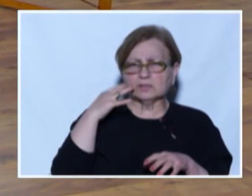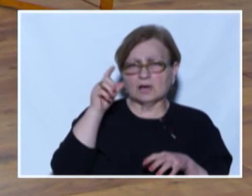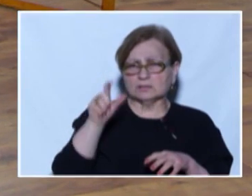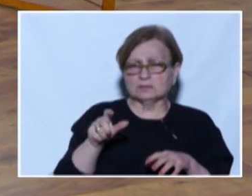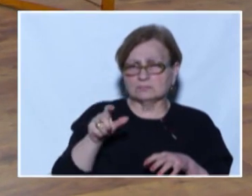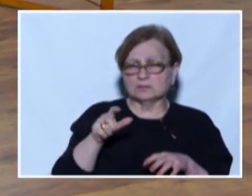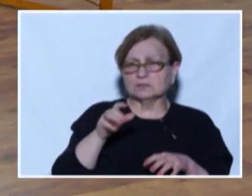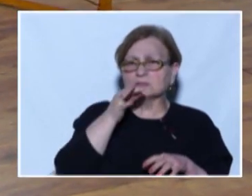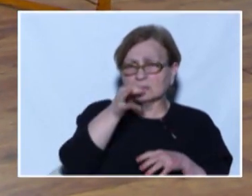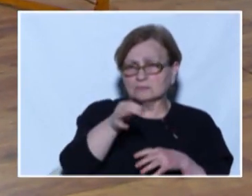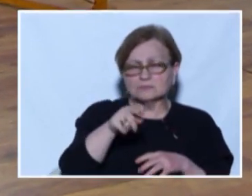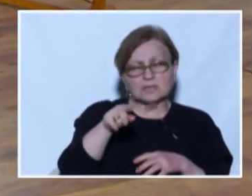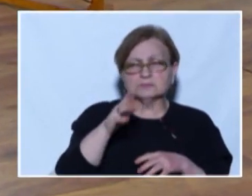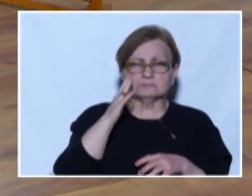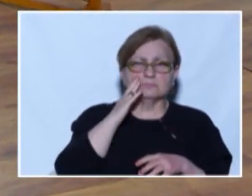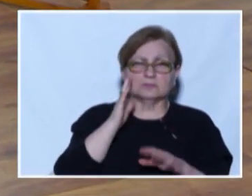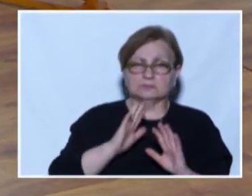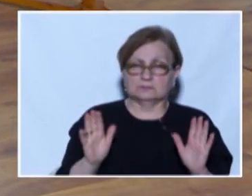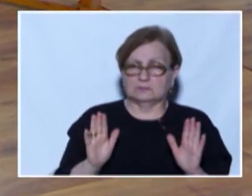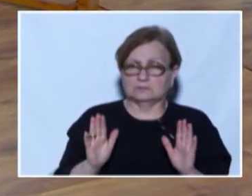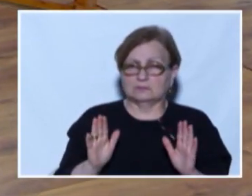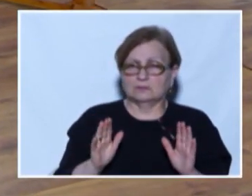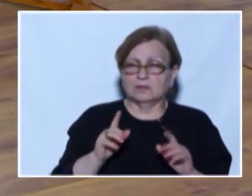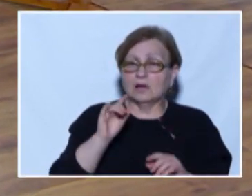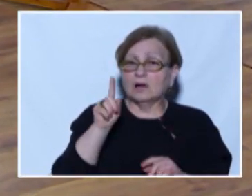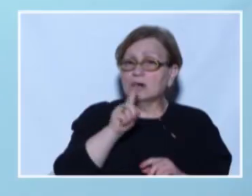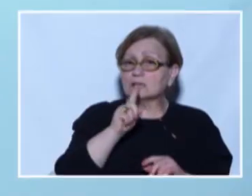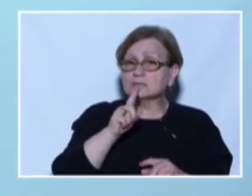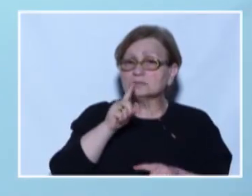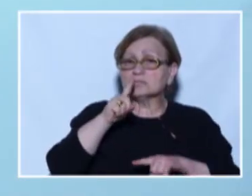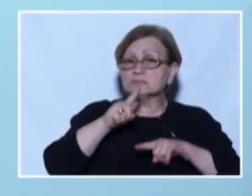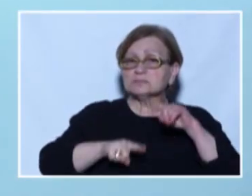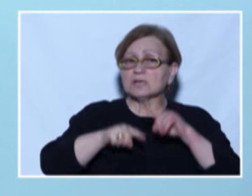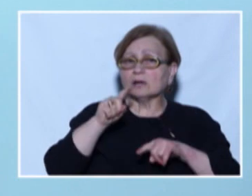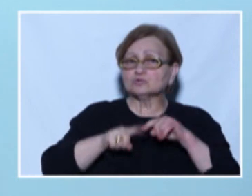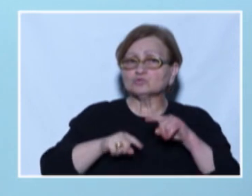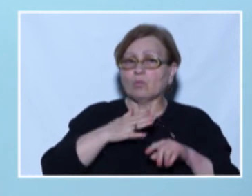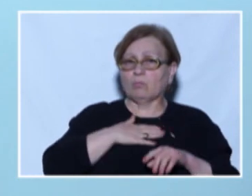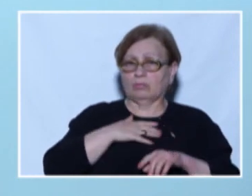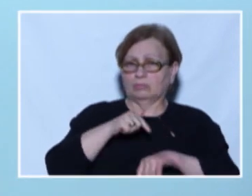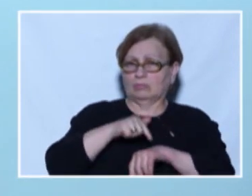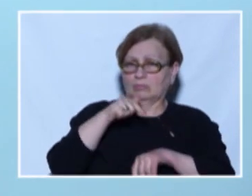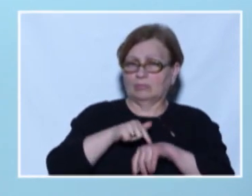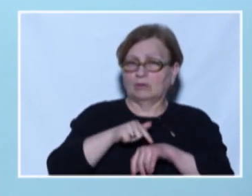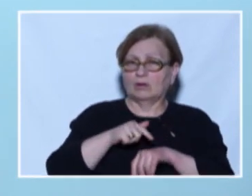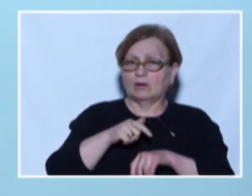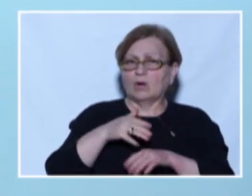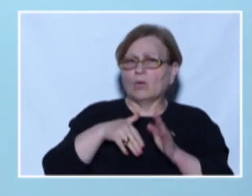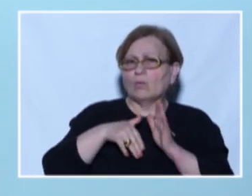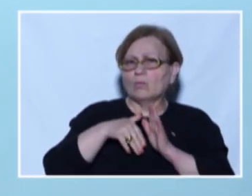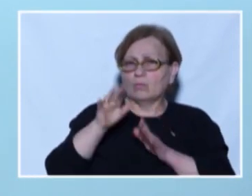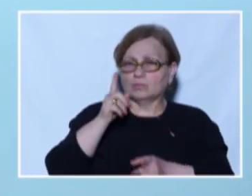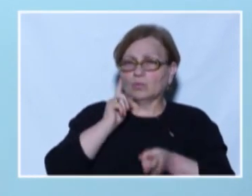მართალი არ არის და ის, რასაც სამშობლო შეგრძნება ჰქვია, გაცილებით უფრო